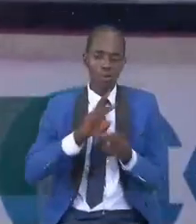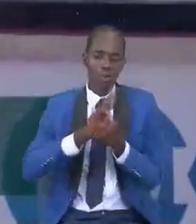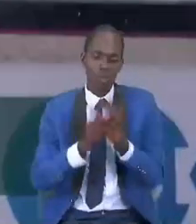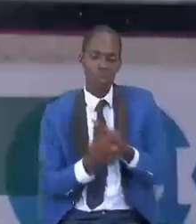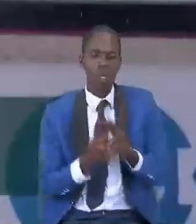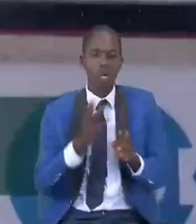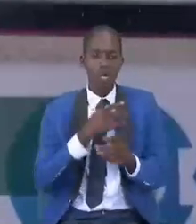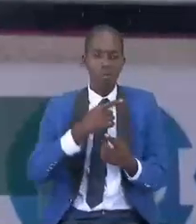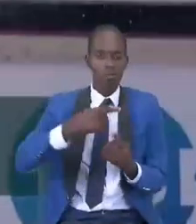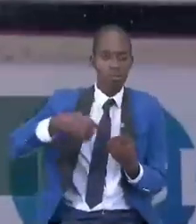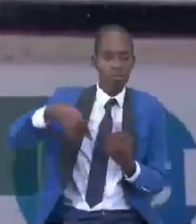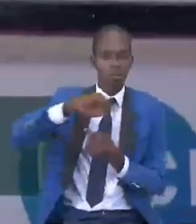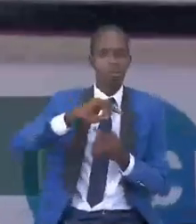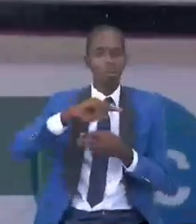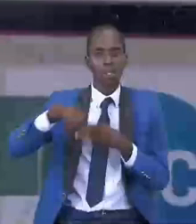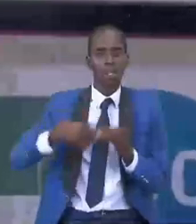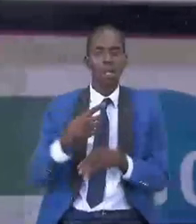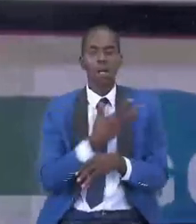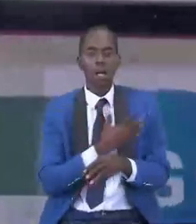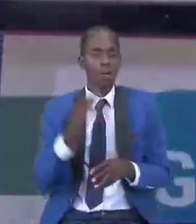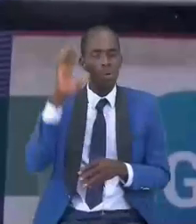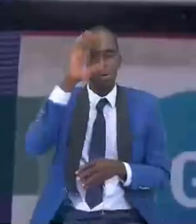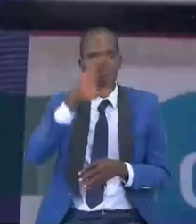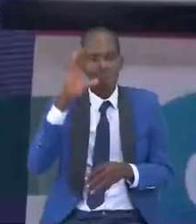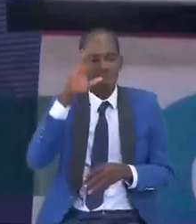arrière et chercher la face du Seigneur